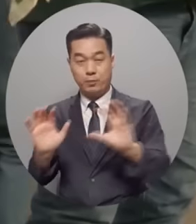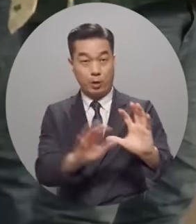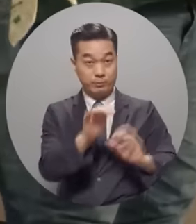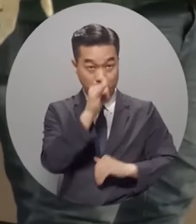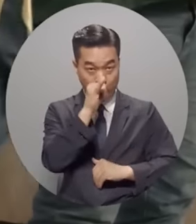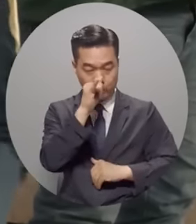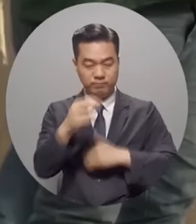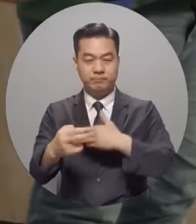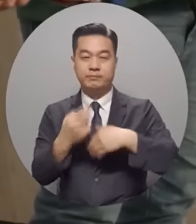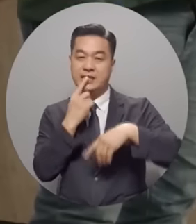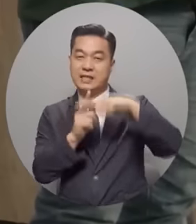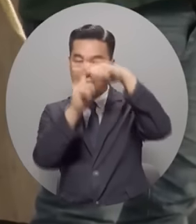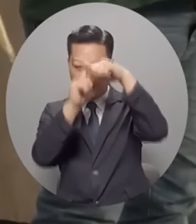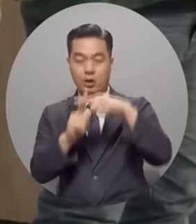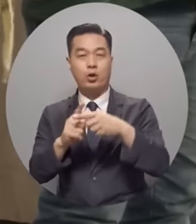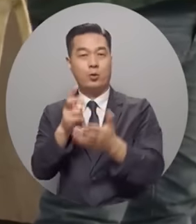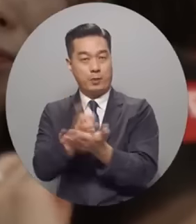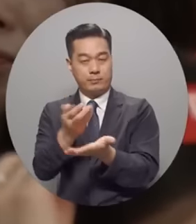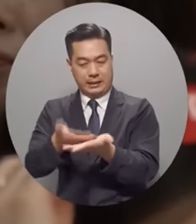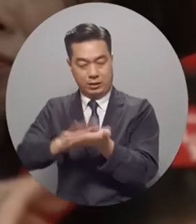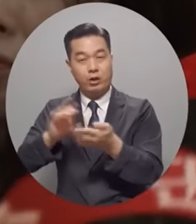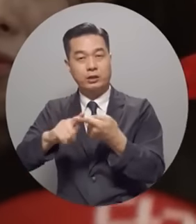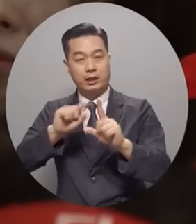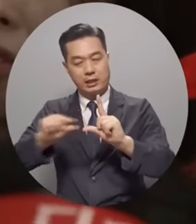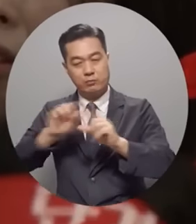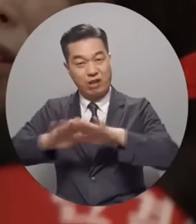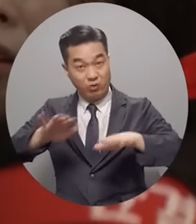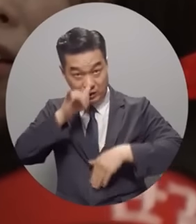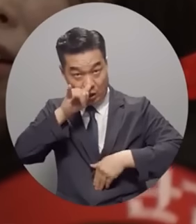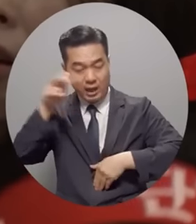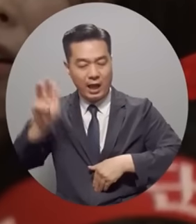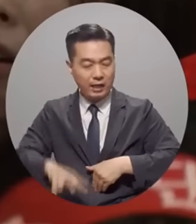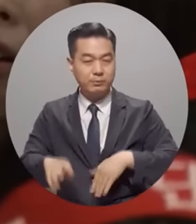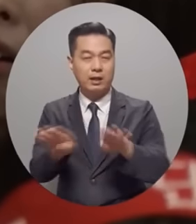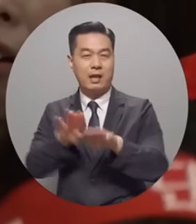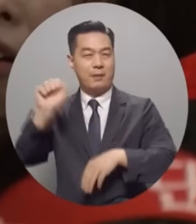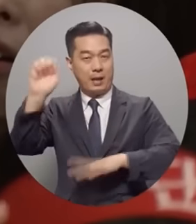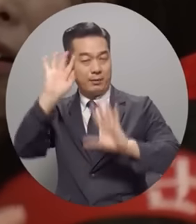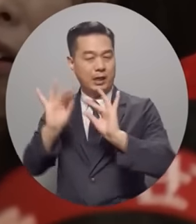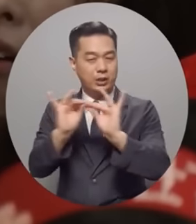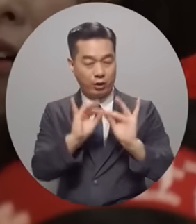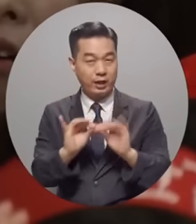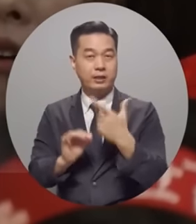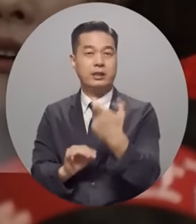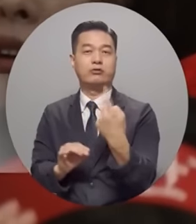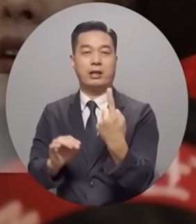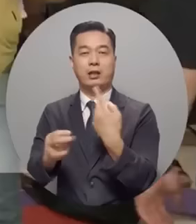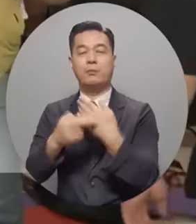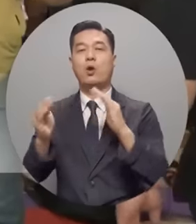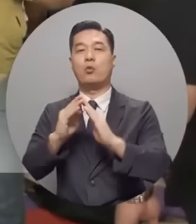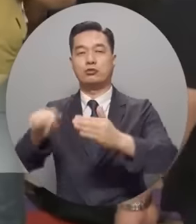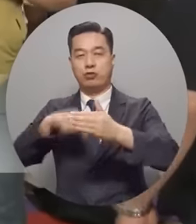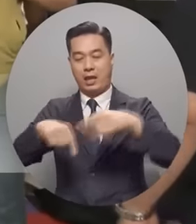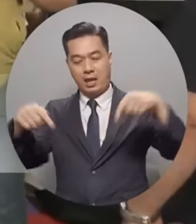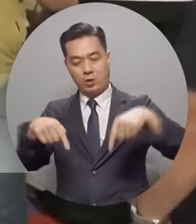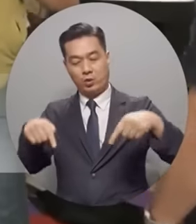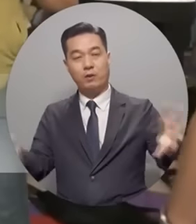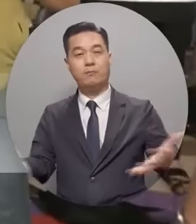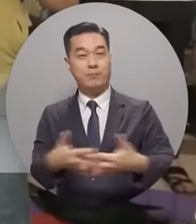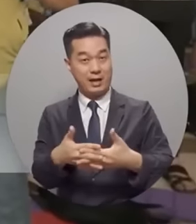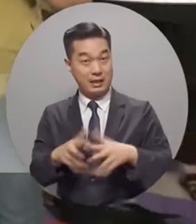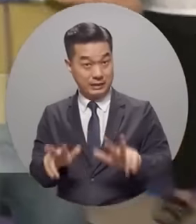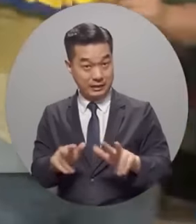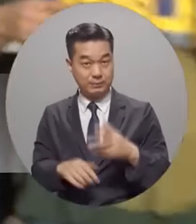제정에 따라 핵심 요구사항의 일부가 해소됐지만 파업을 결의한 61개 병원 중 교섭이 타결된 곳은